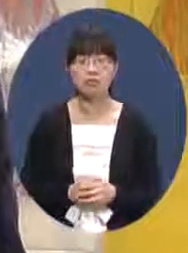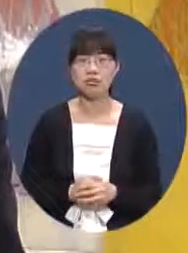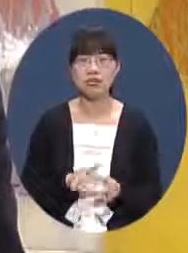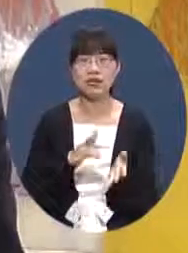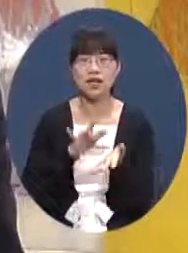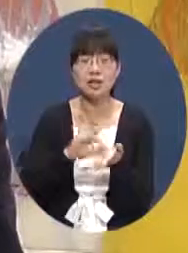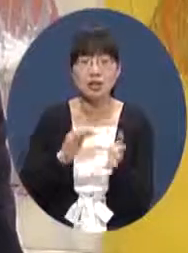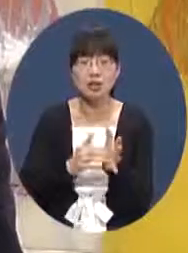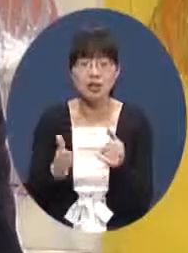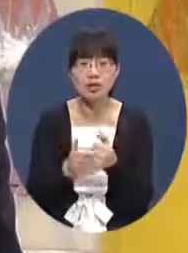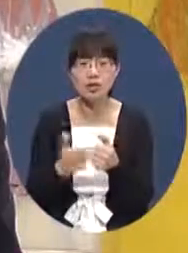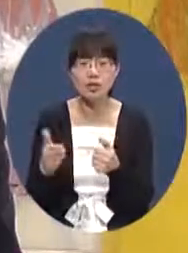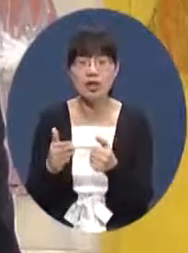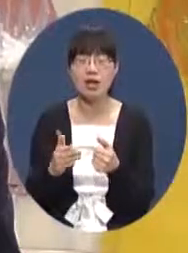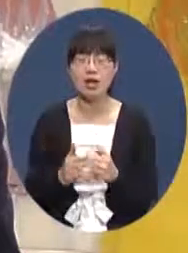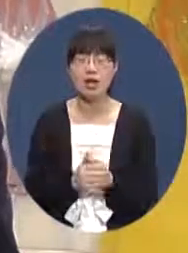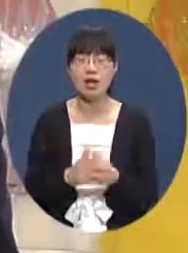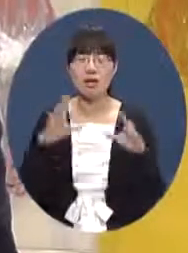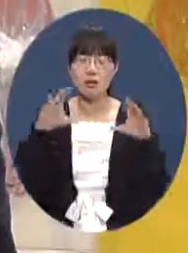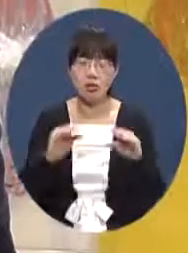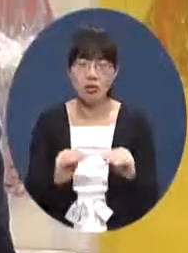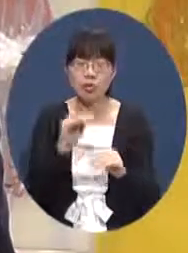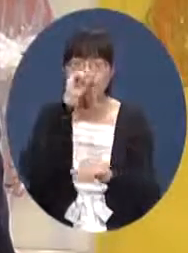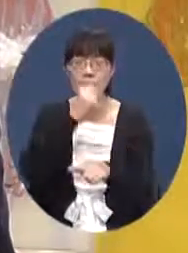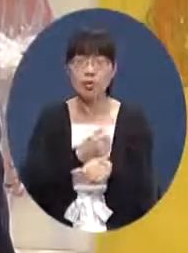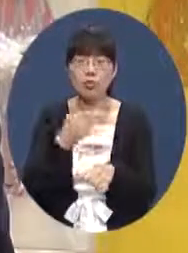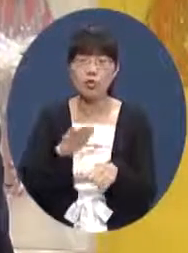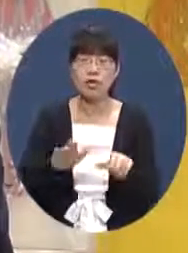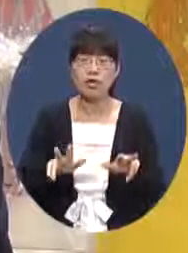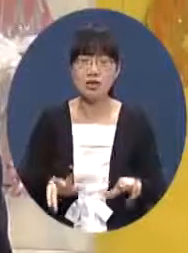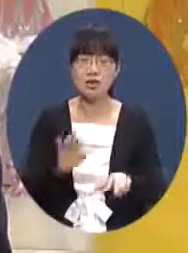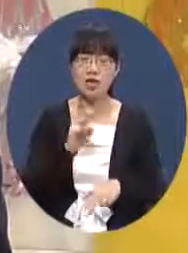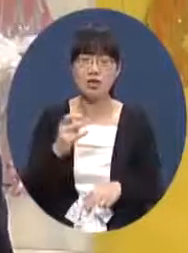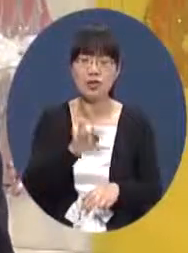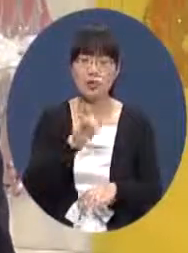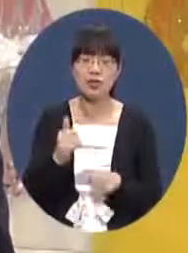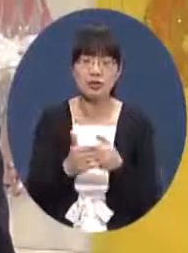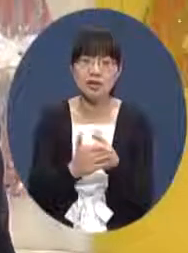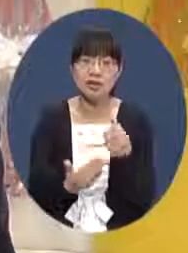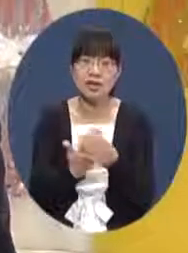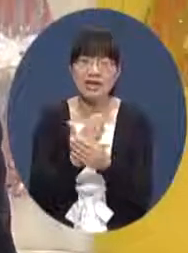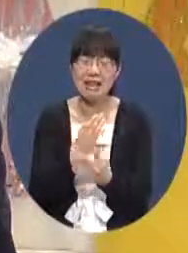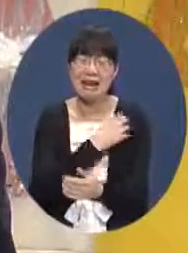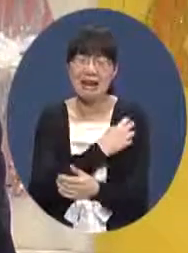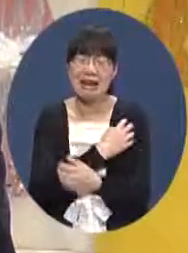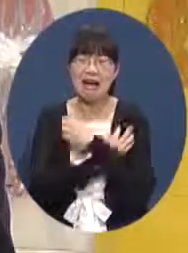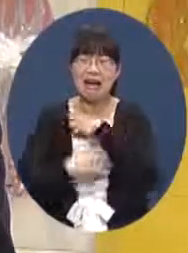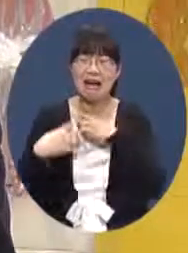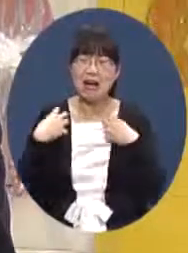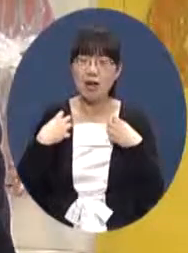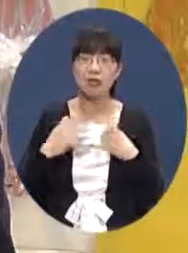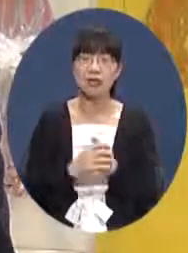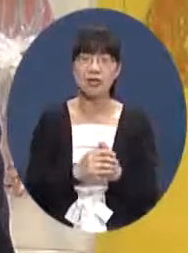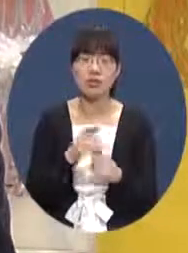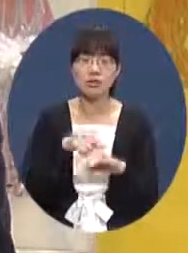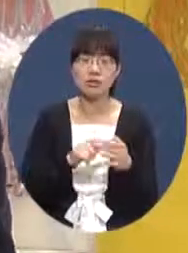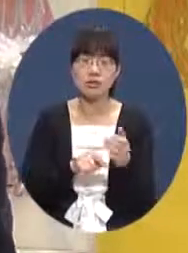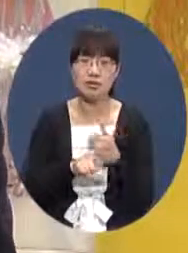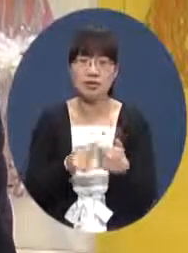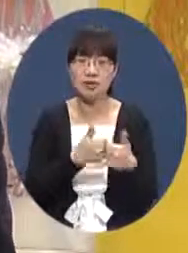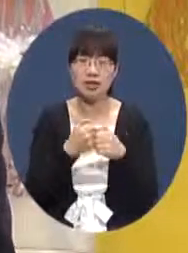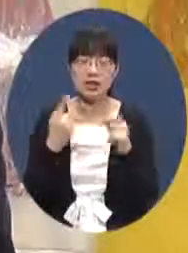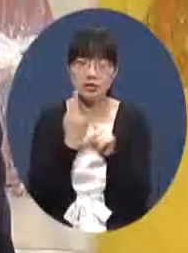그 약을 써서 증상을 가라앉히셔야 되는데 이 아토피 피부염에서 생기는 가려움증은 이 심리치료나 상담치료로